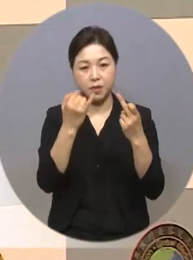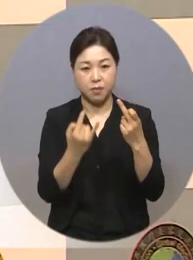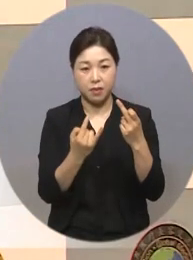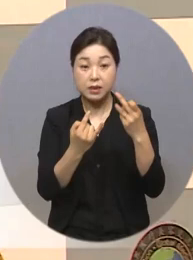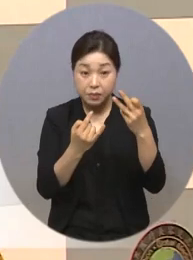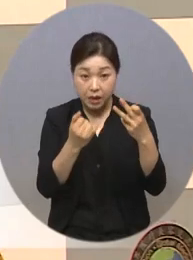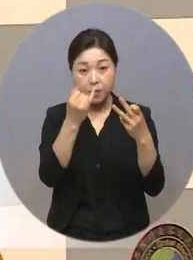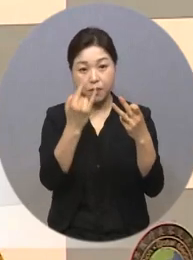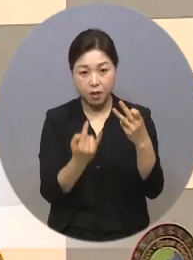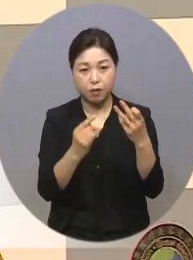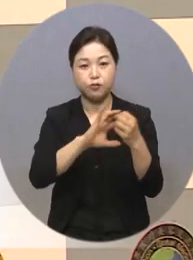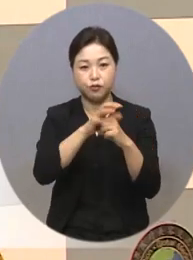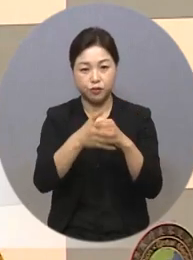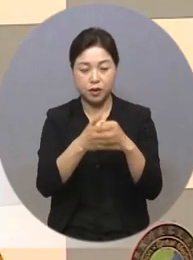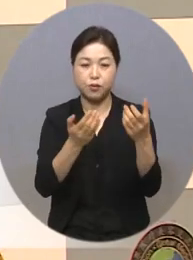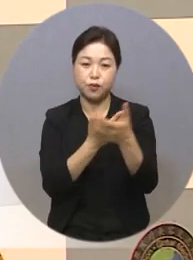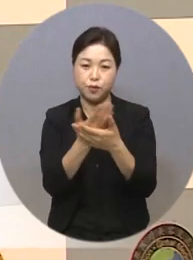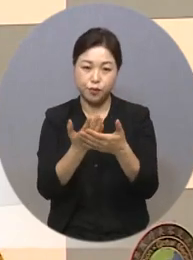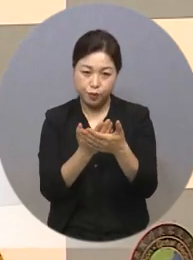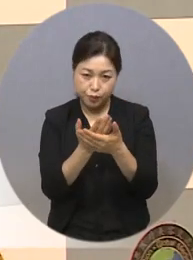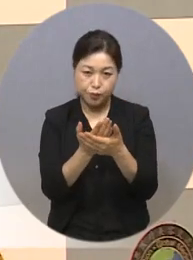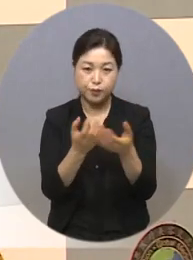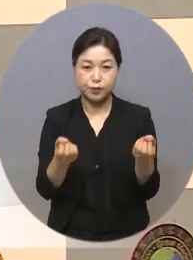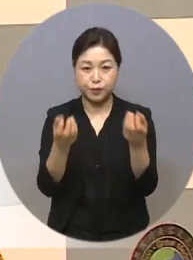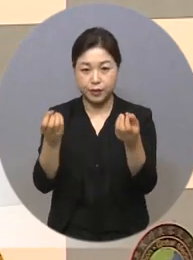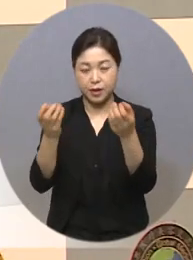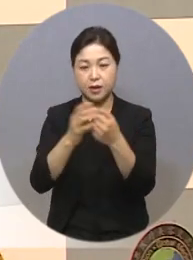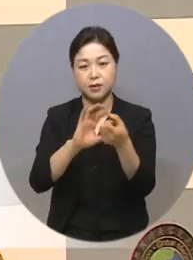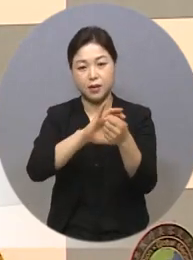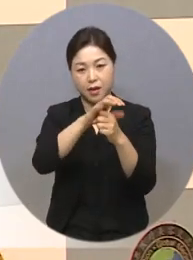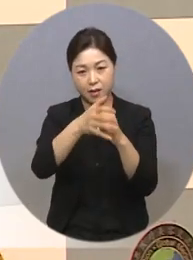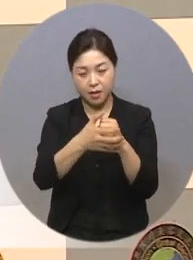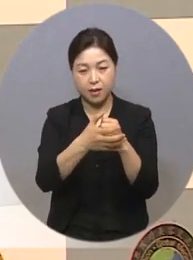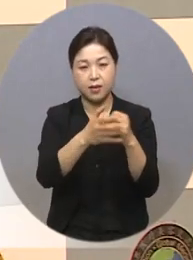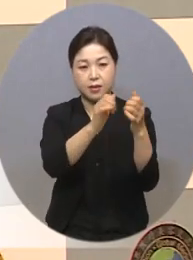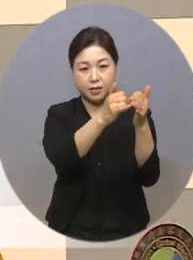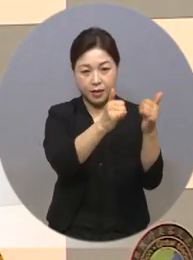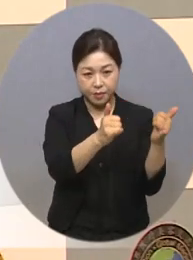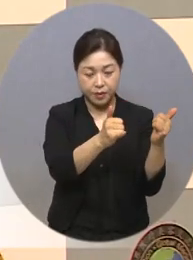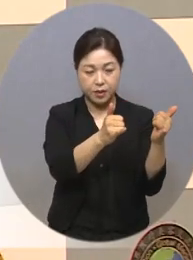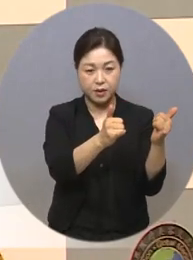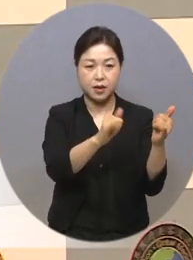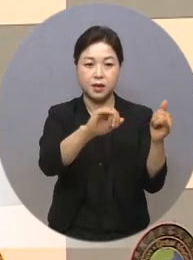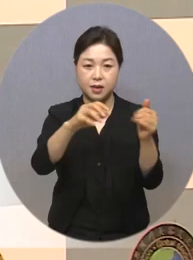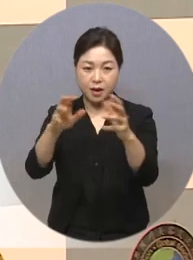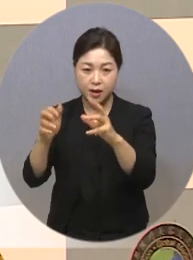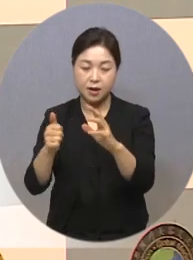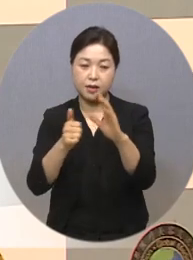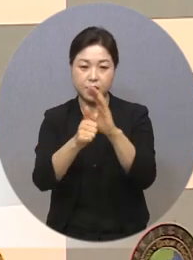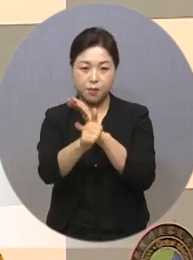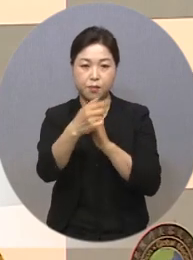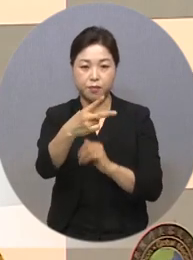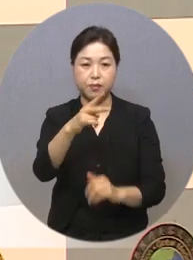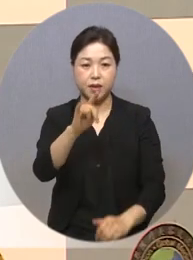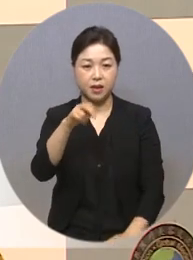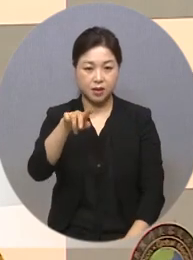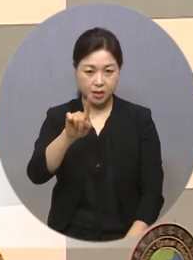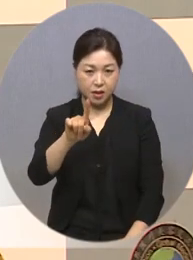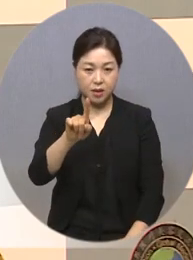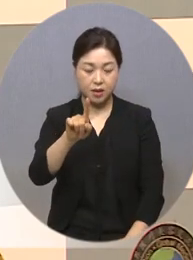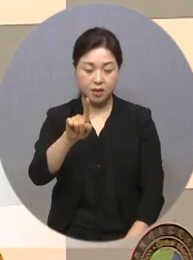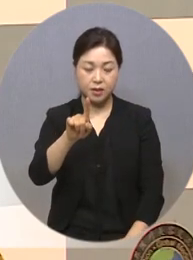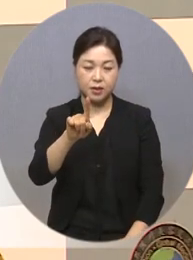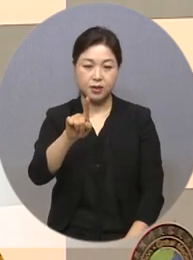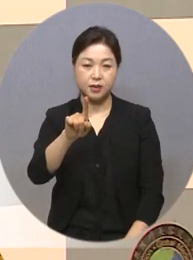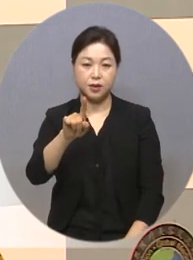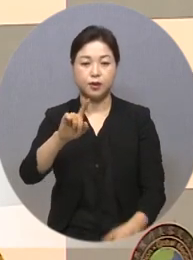국제대교류축제가 전 세계 저의 국제 친구들과 또 각국의 대사님들 그리고 모든 저의